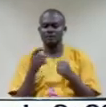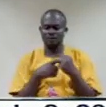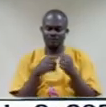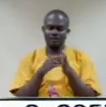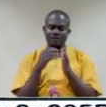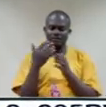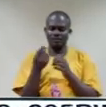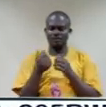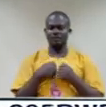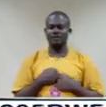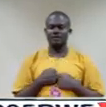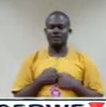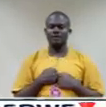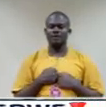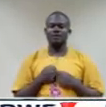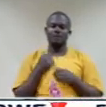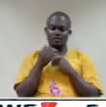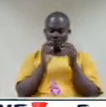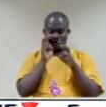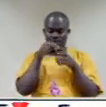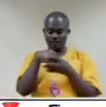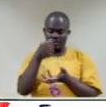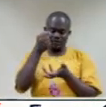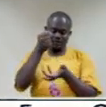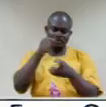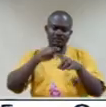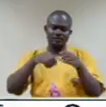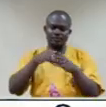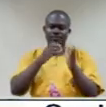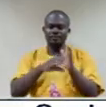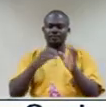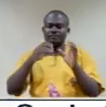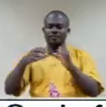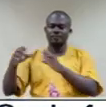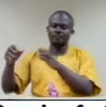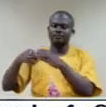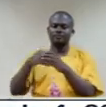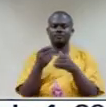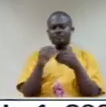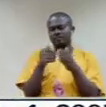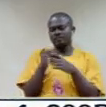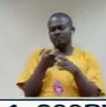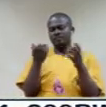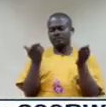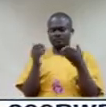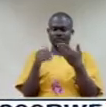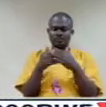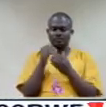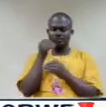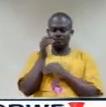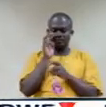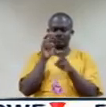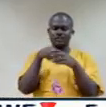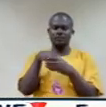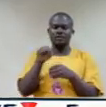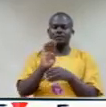z'amafaranga. Naho wareba iyo ngengo y'imari ushingiye ku byiciro by'aho ayo mafaranga azaturuka ugasanga muri